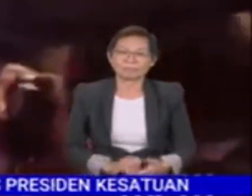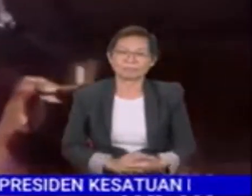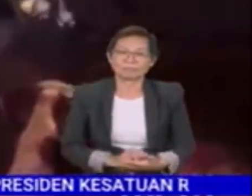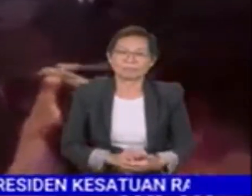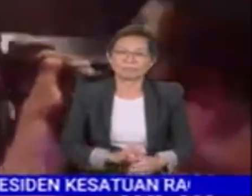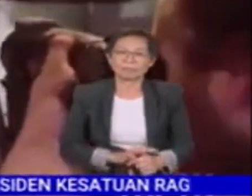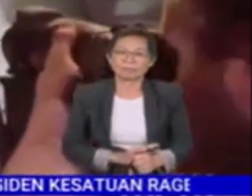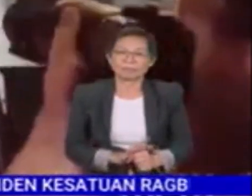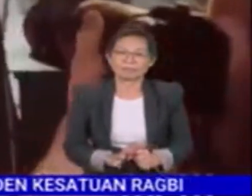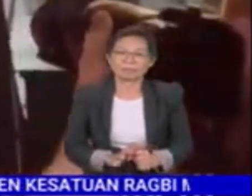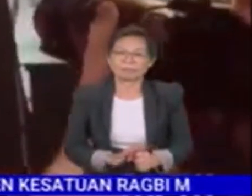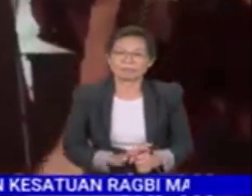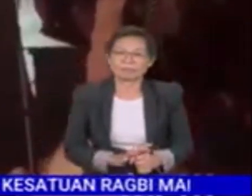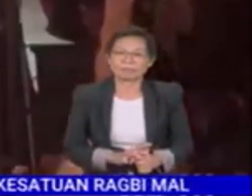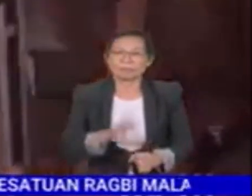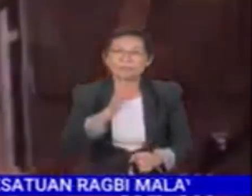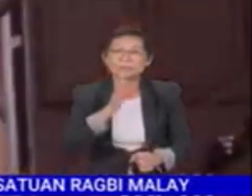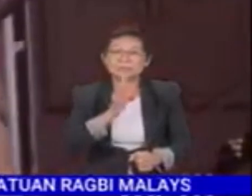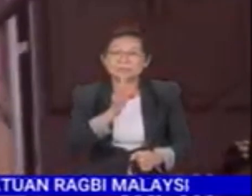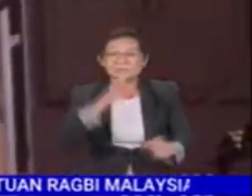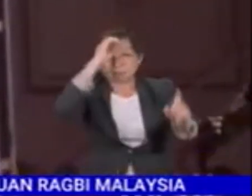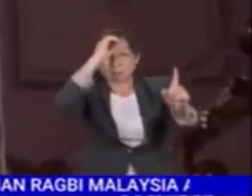dunia bercakap